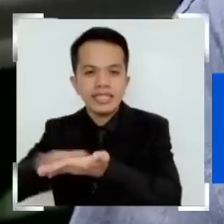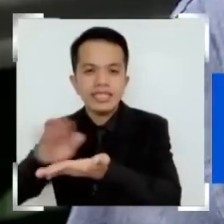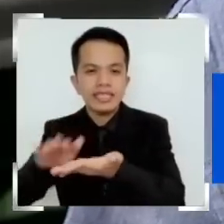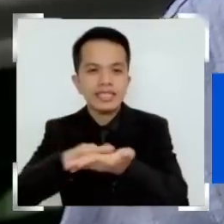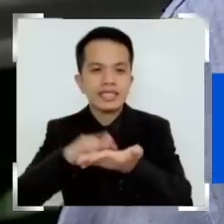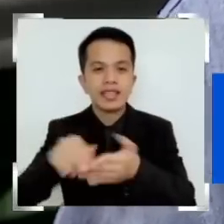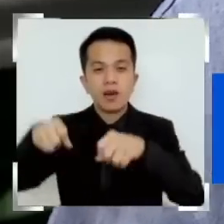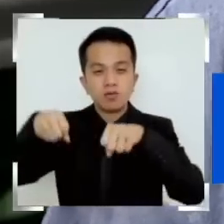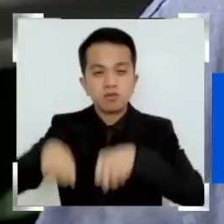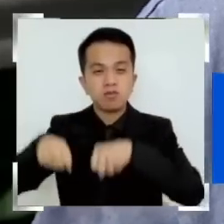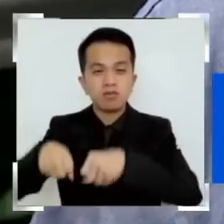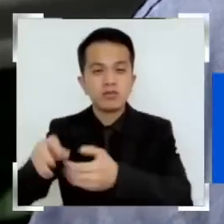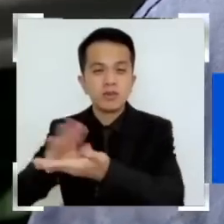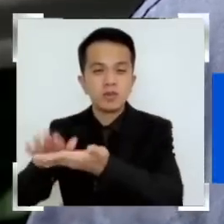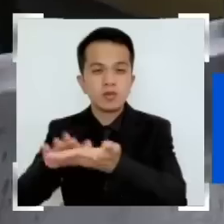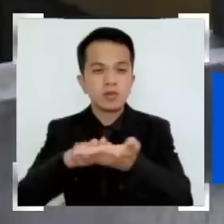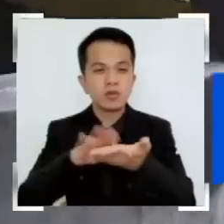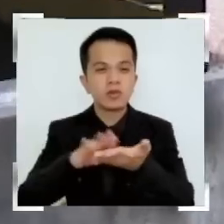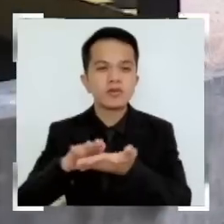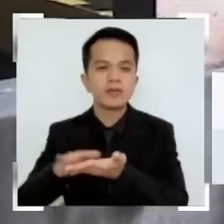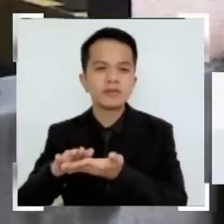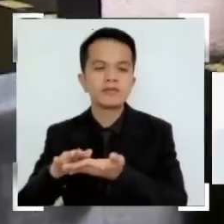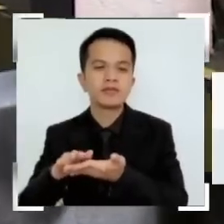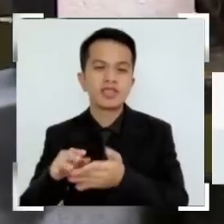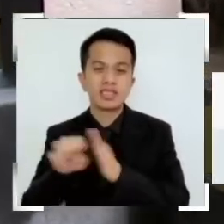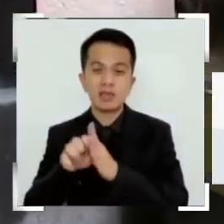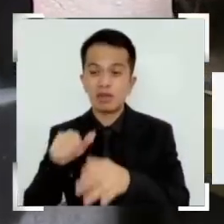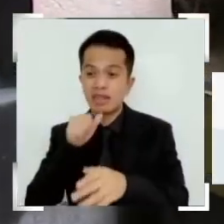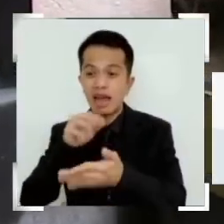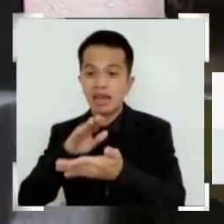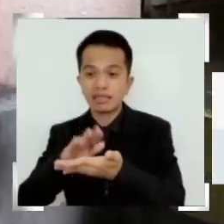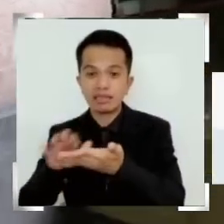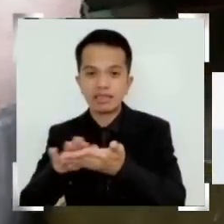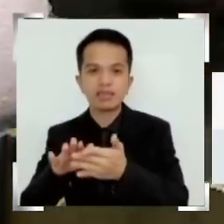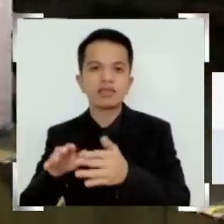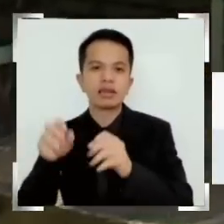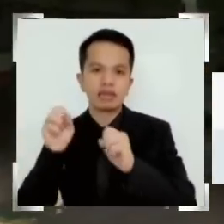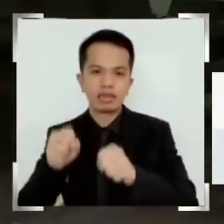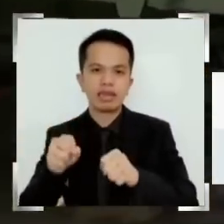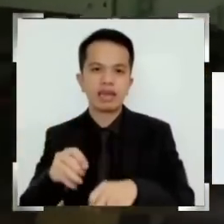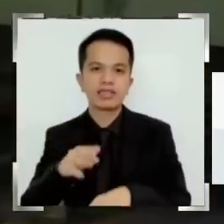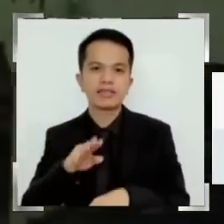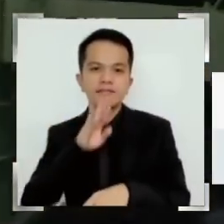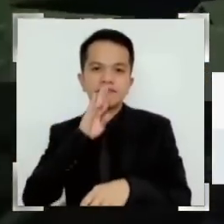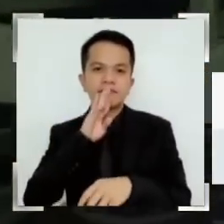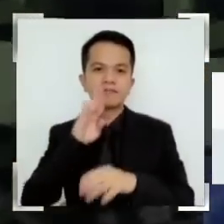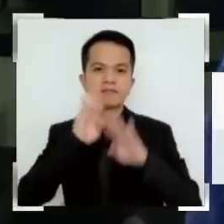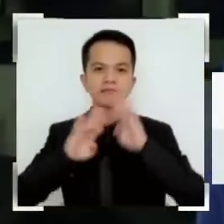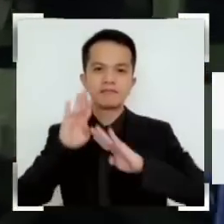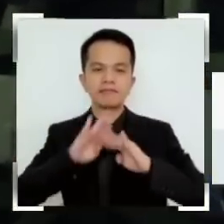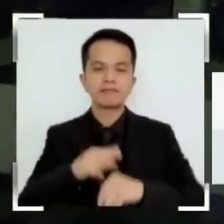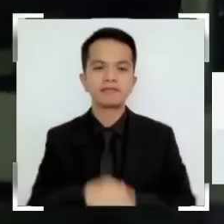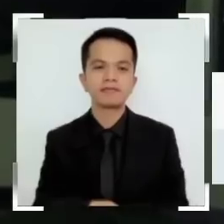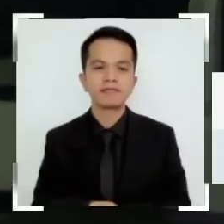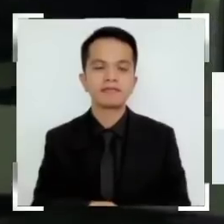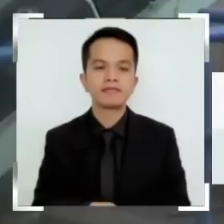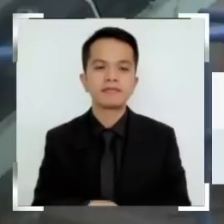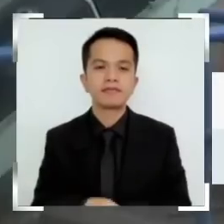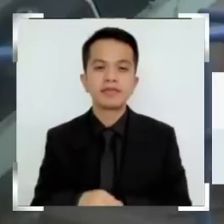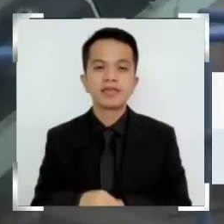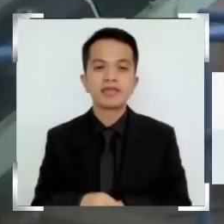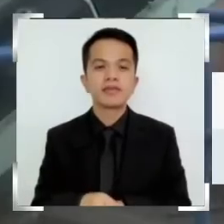katakaw-takaw itong permiso sa ating mga mamamayan. Ang pinakamalaking pumping station naman sa Metro Manila na nasa Estero Tripa de Galina sa